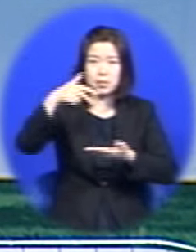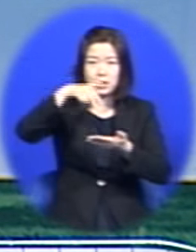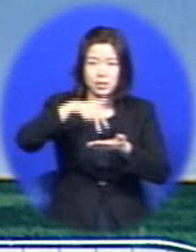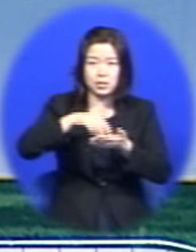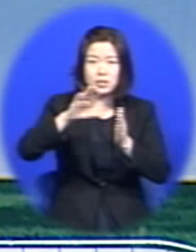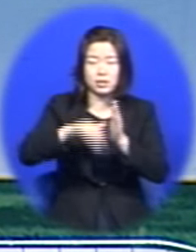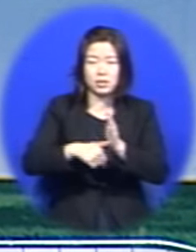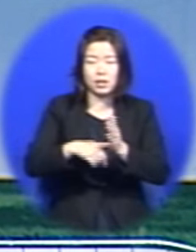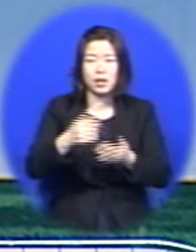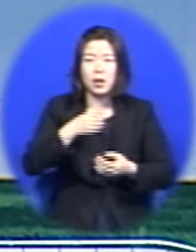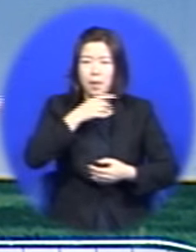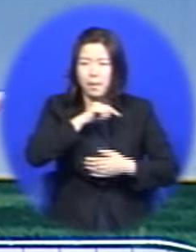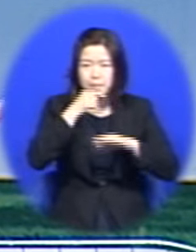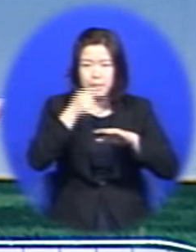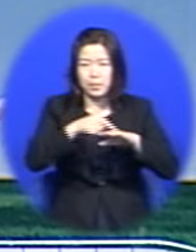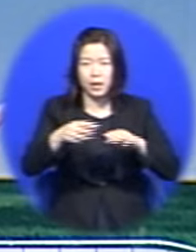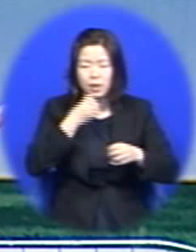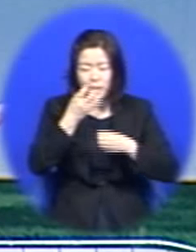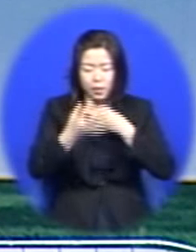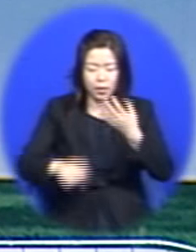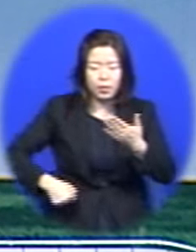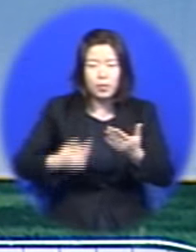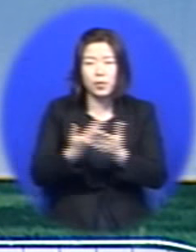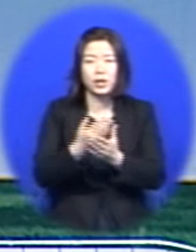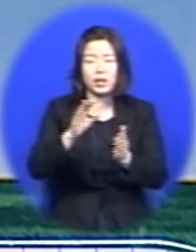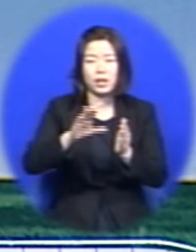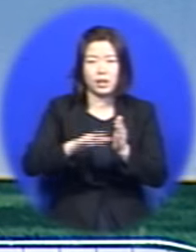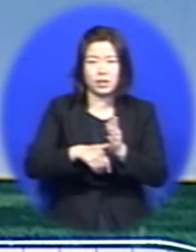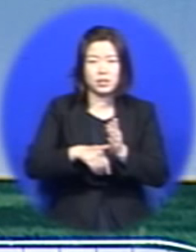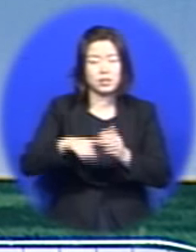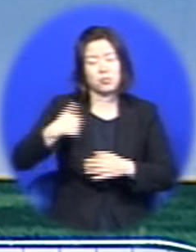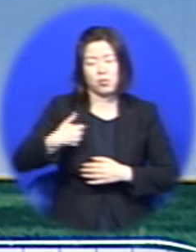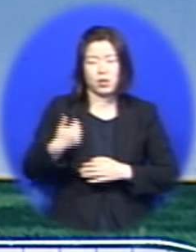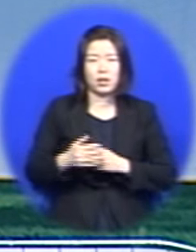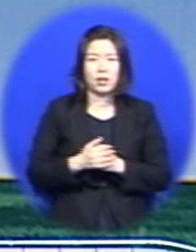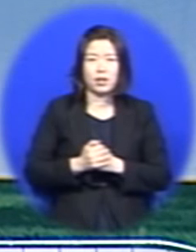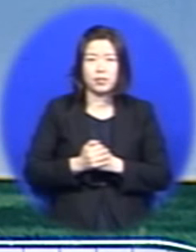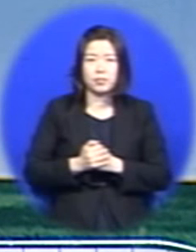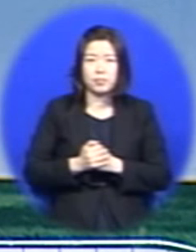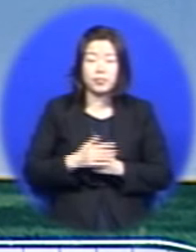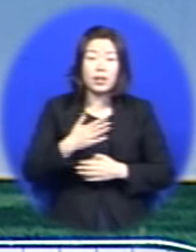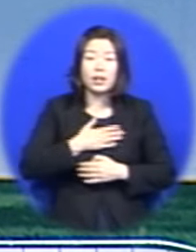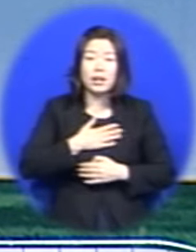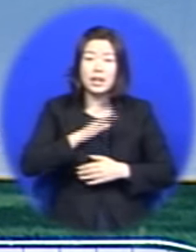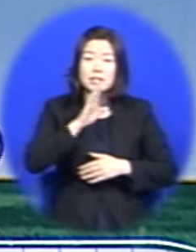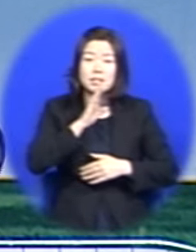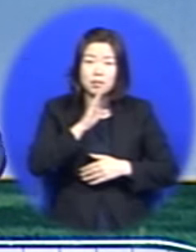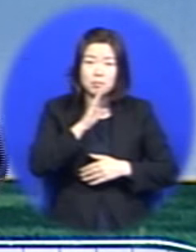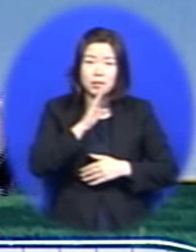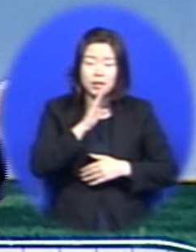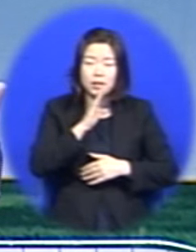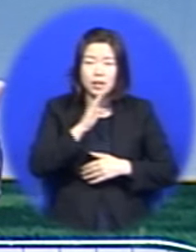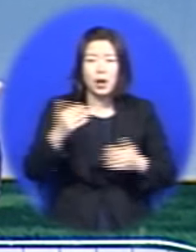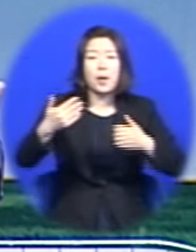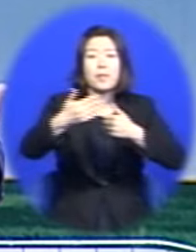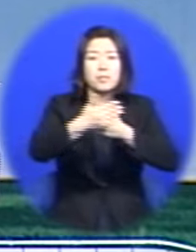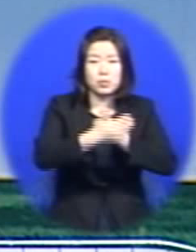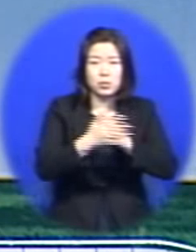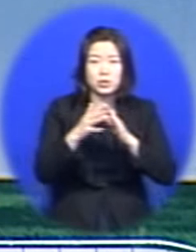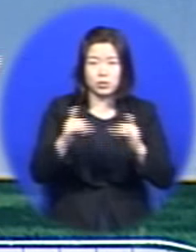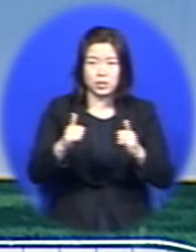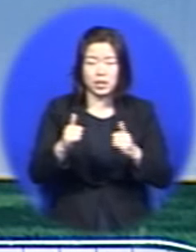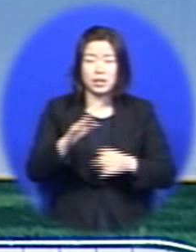피를 토하는 그런 회개를 할지 모르잖아요. 나는 정말 정말 품어주는